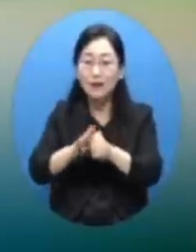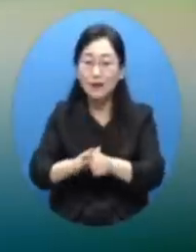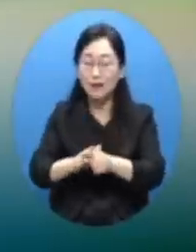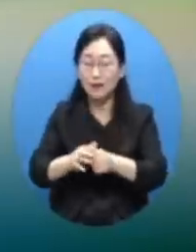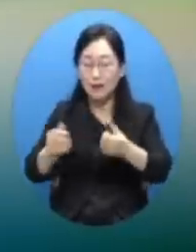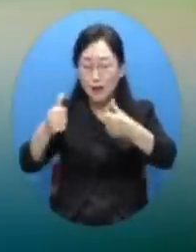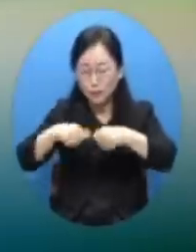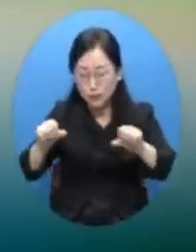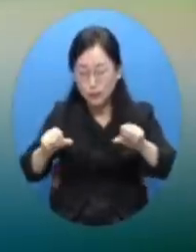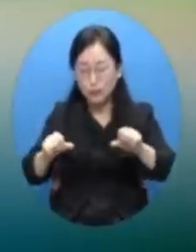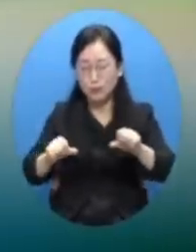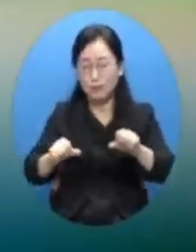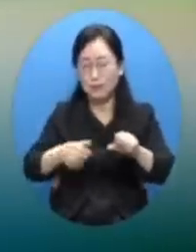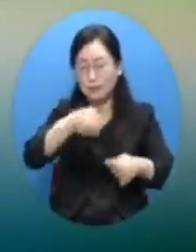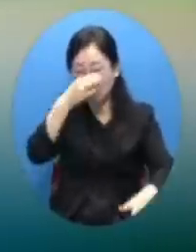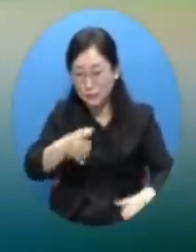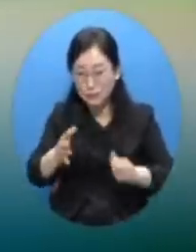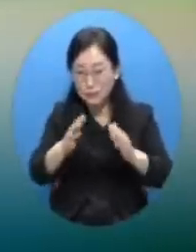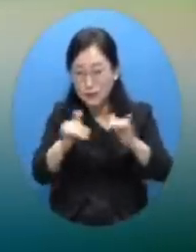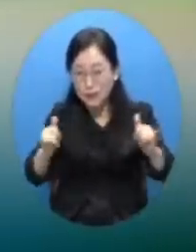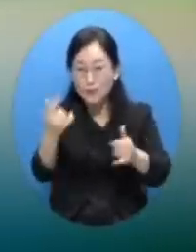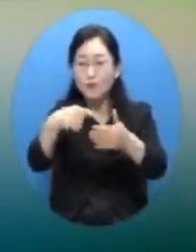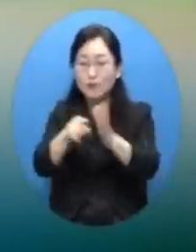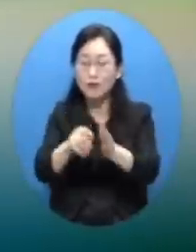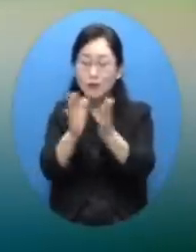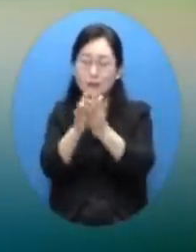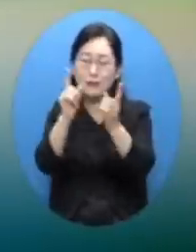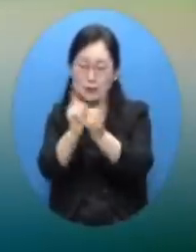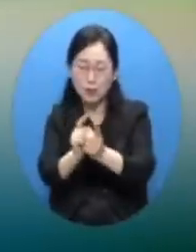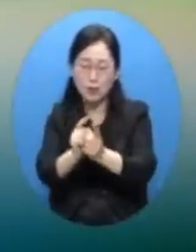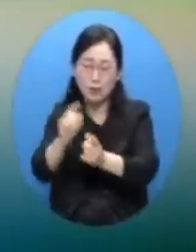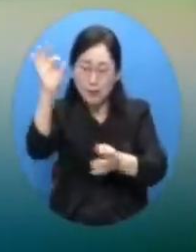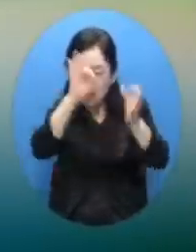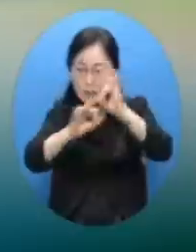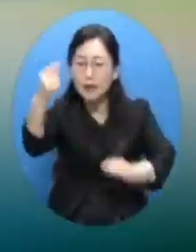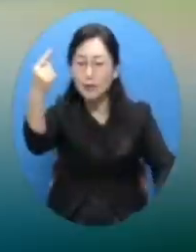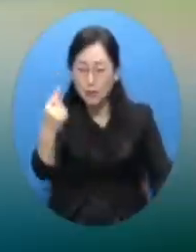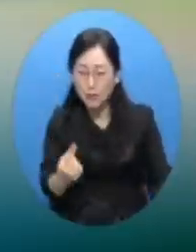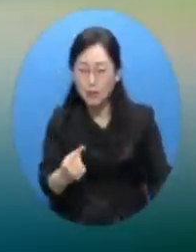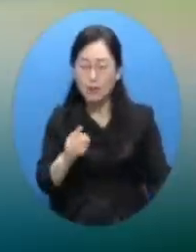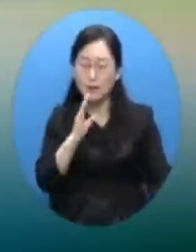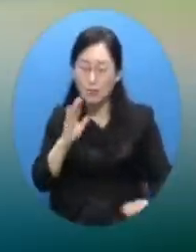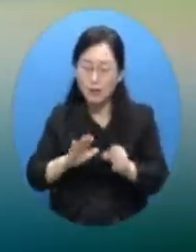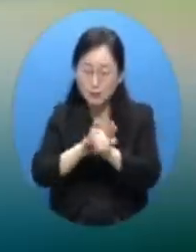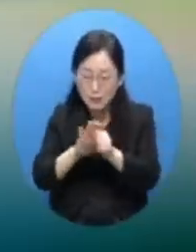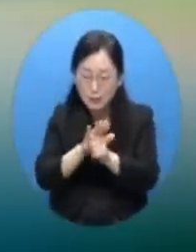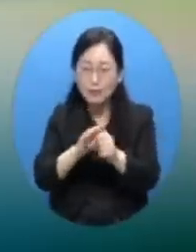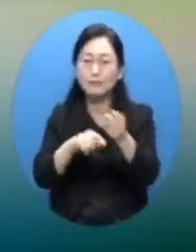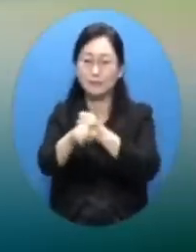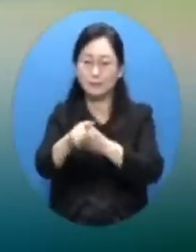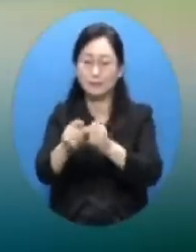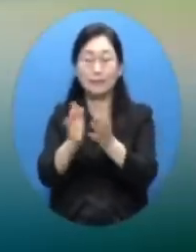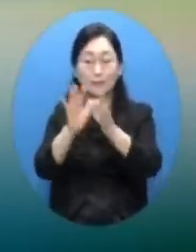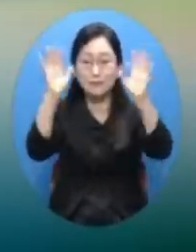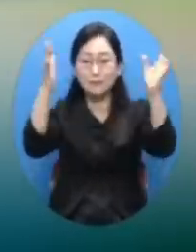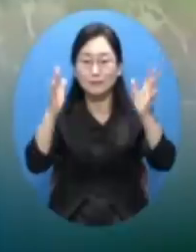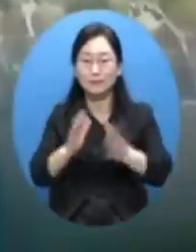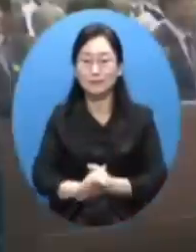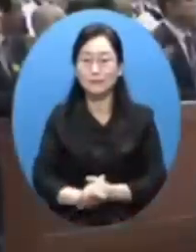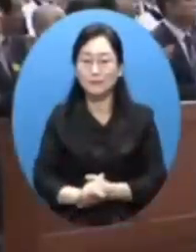부서지고 기르는 자들을 위해 직접 식구창까지 찾아오시는 그런 사랑입니다. 할렐루야.